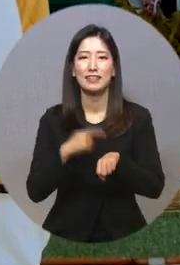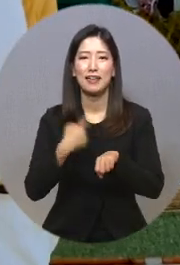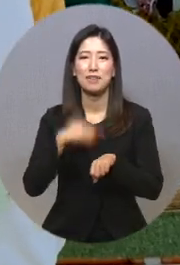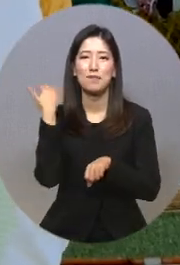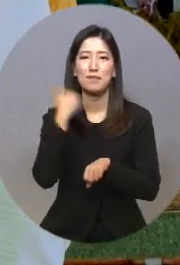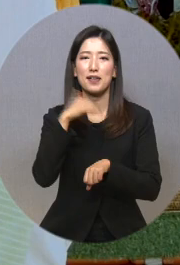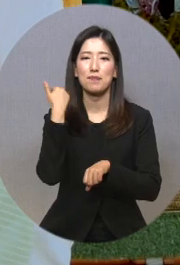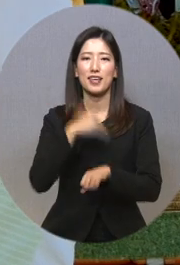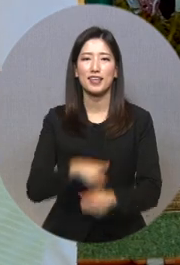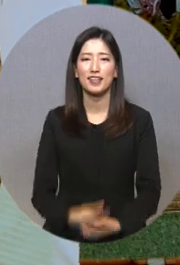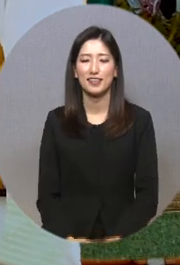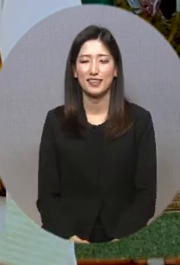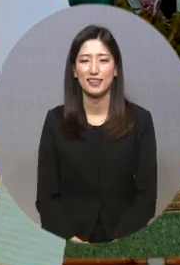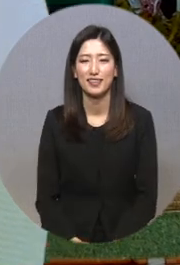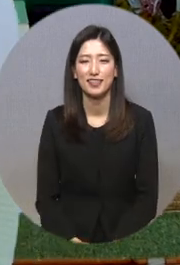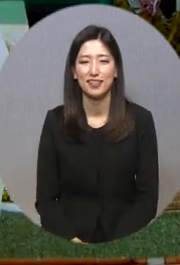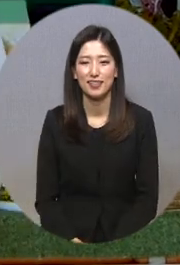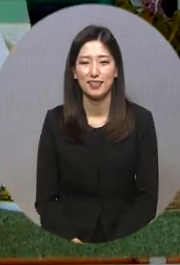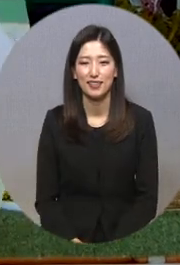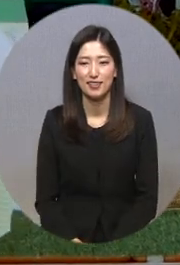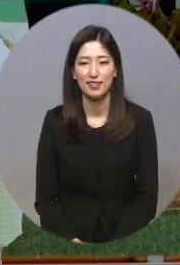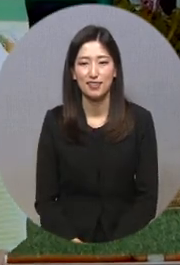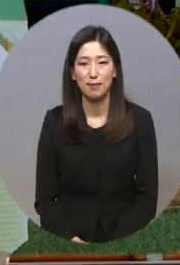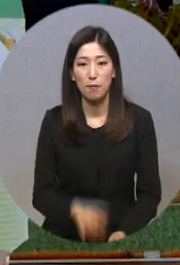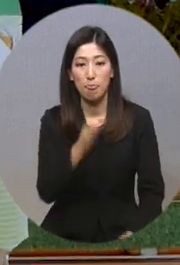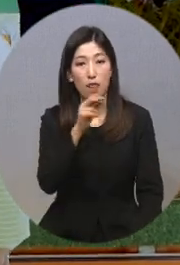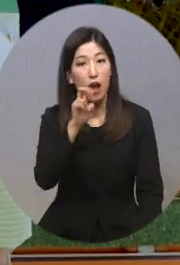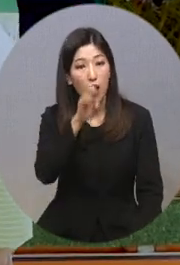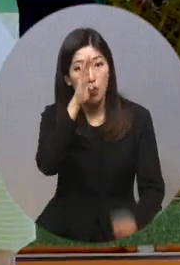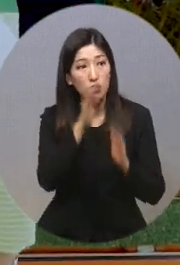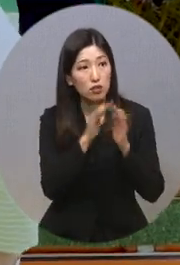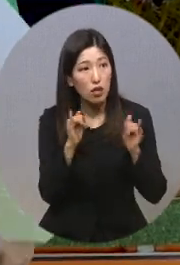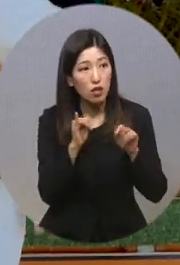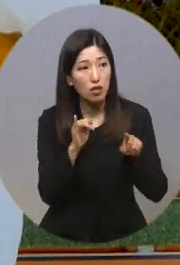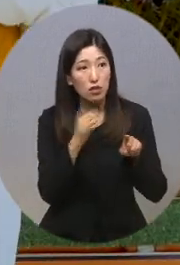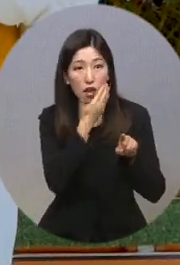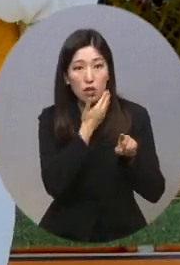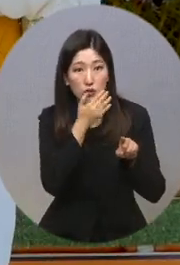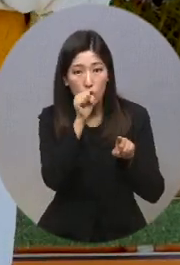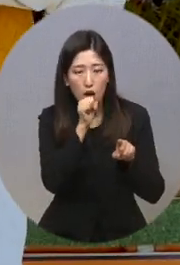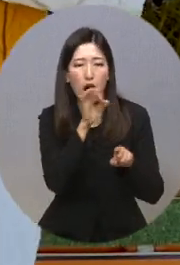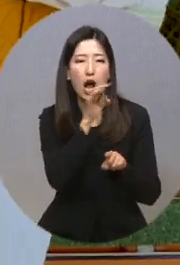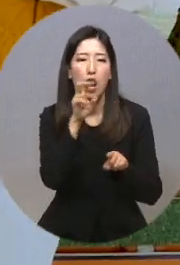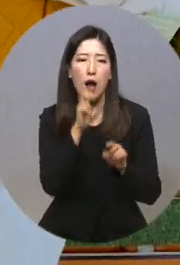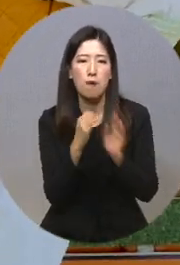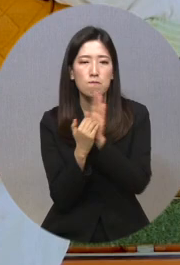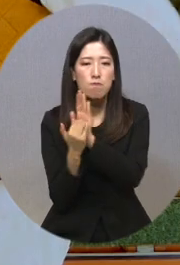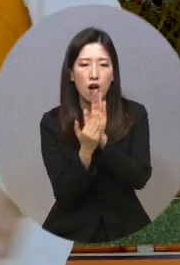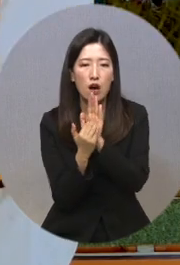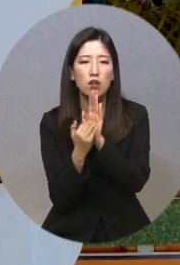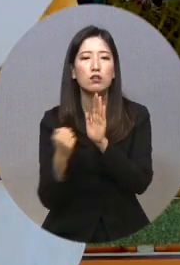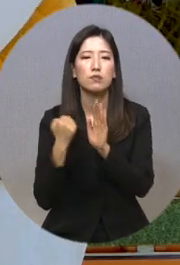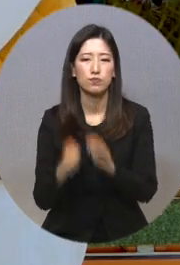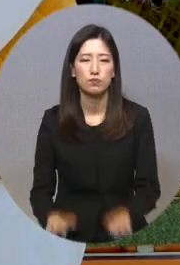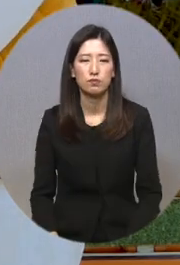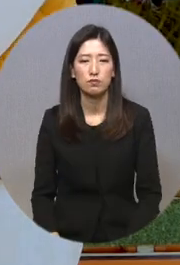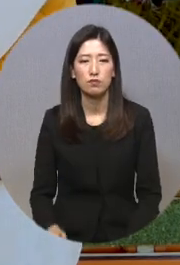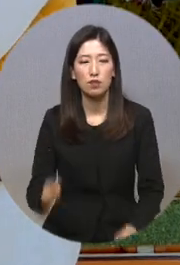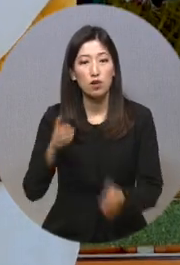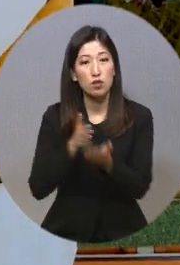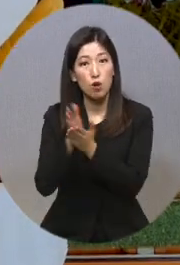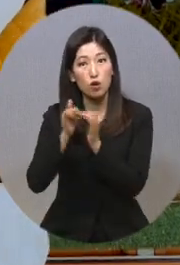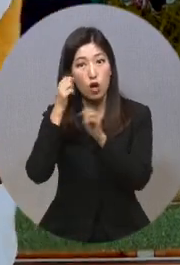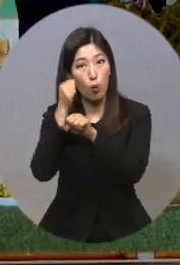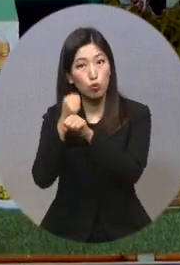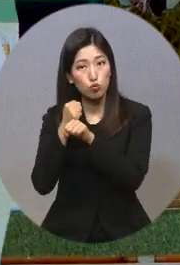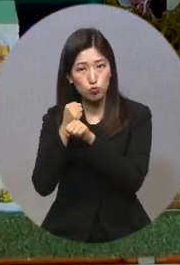그래서까지 갔습니다. 그래서. 야 이게 암 환자분들에게 그렇게 좋다고요? 예, 예. 항암 작용까지. 네. 전문가들이 연구한 자료에